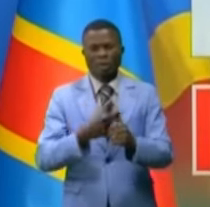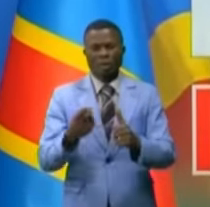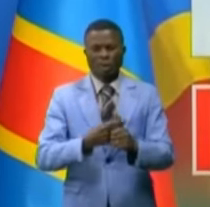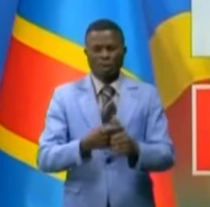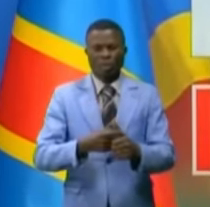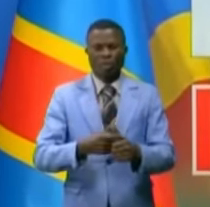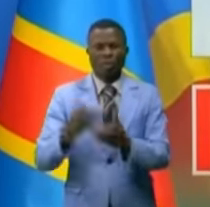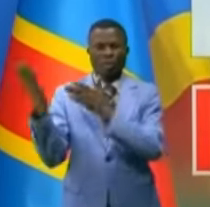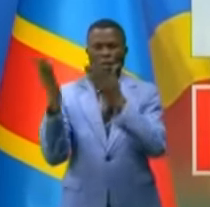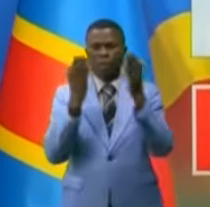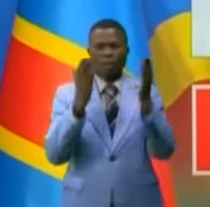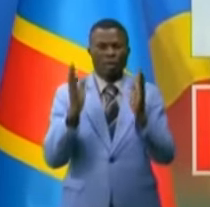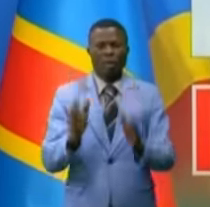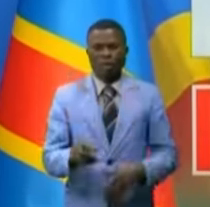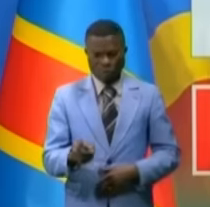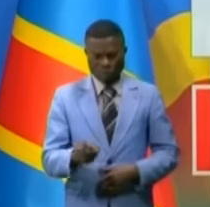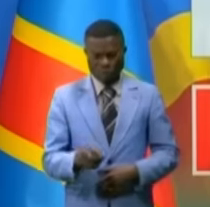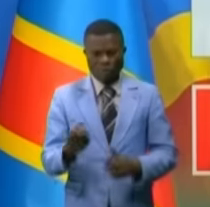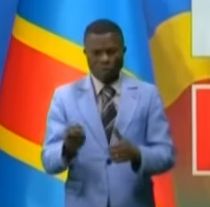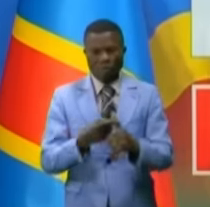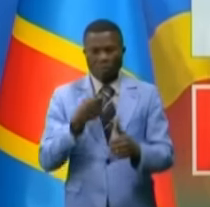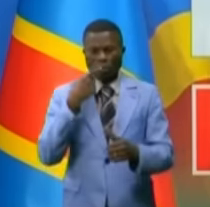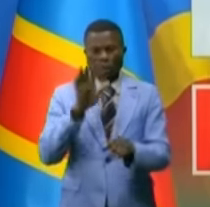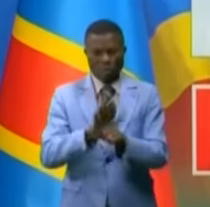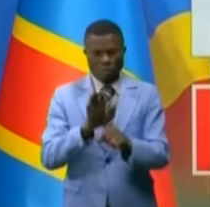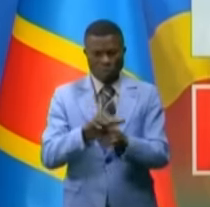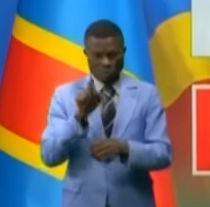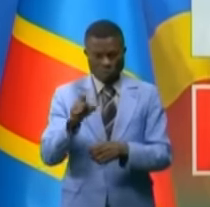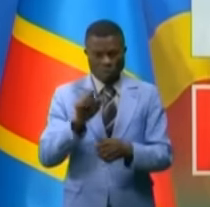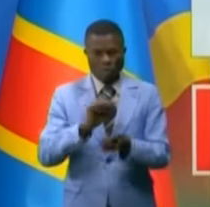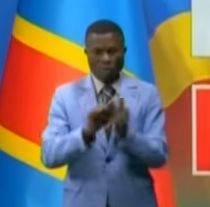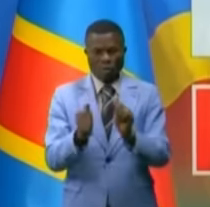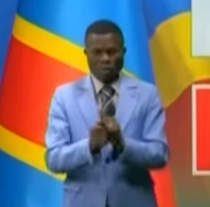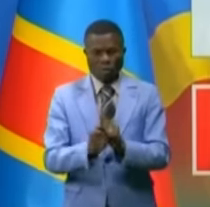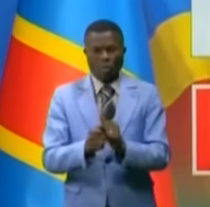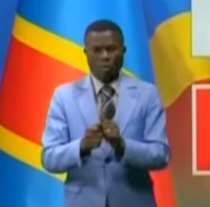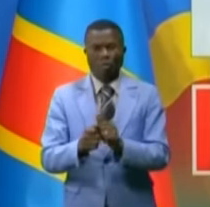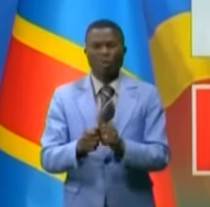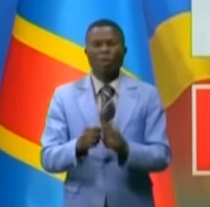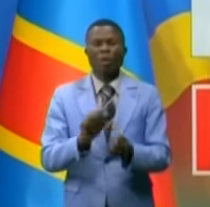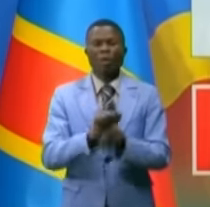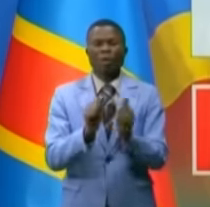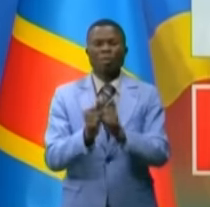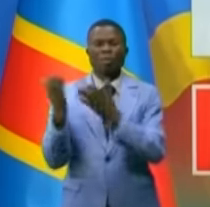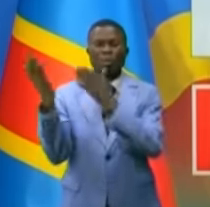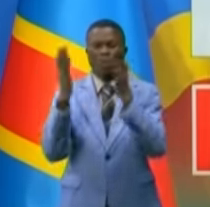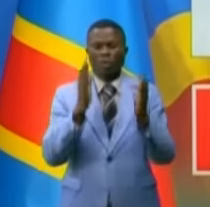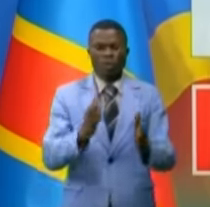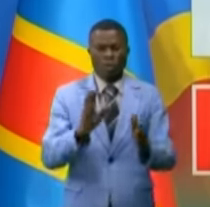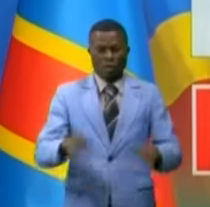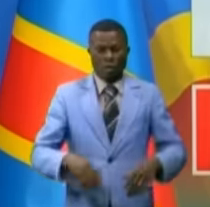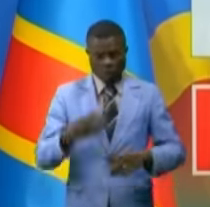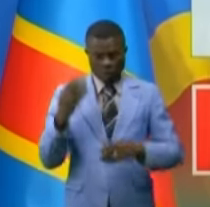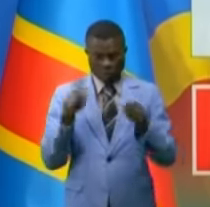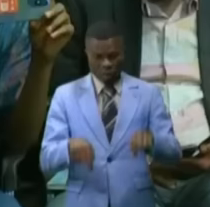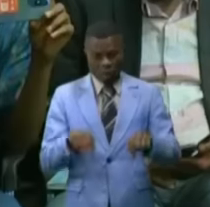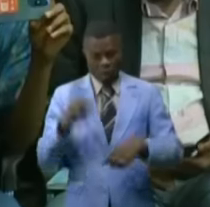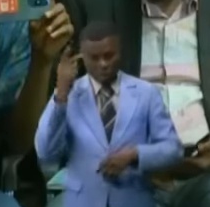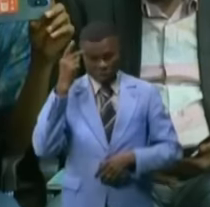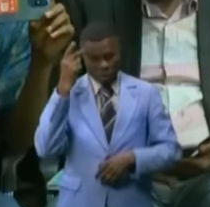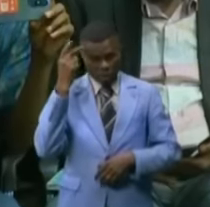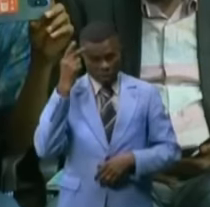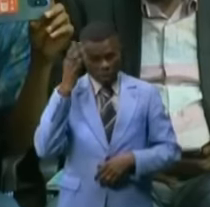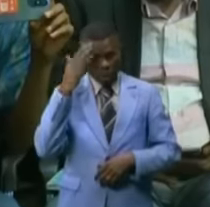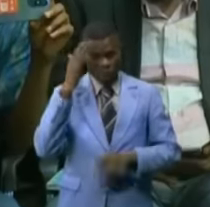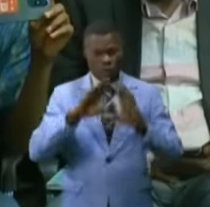infrastructures de transport. Et je voudrais beaucoup m'appesantir là-dessus, parce que vous vivez avec moi ici à Kinshasa et